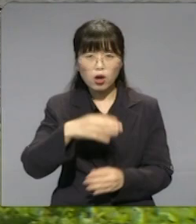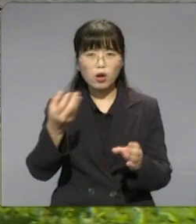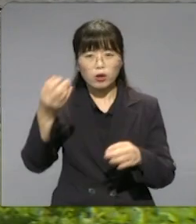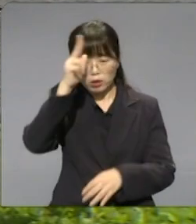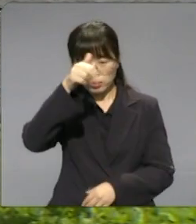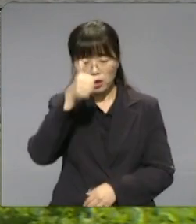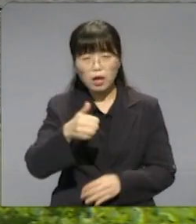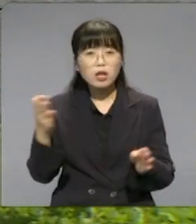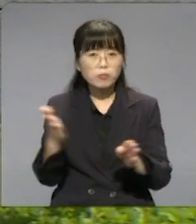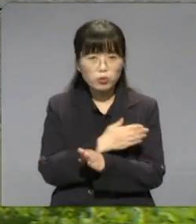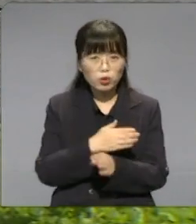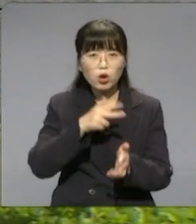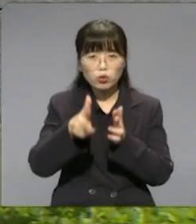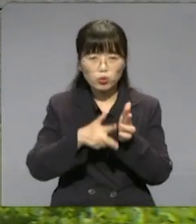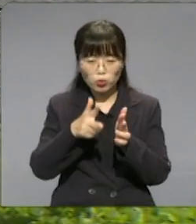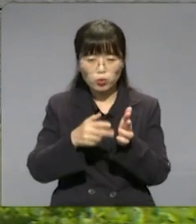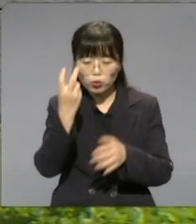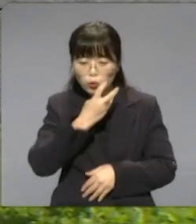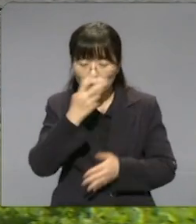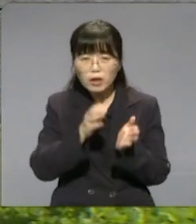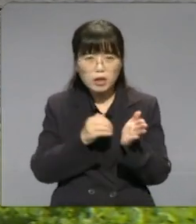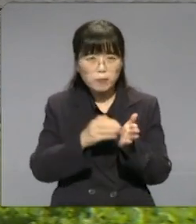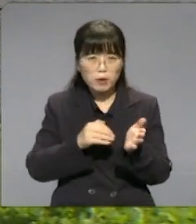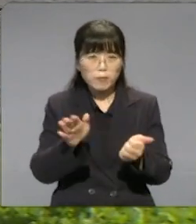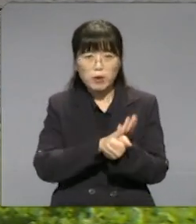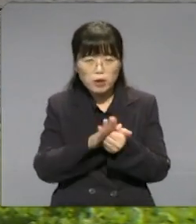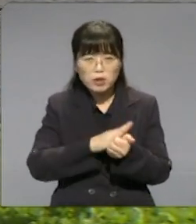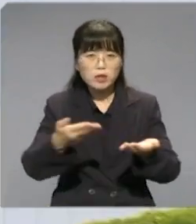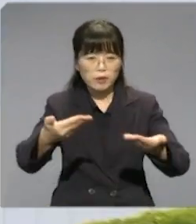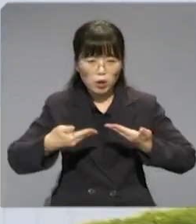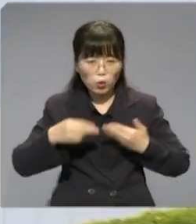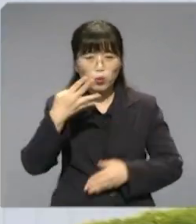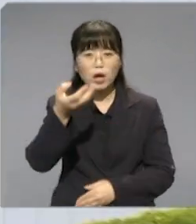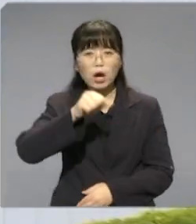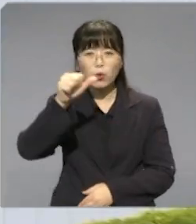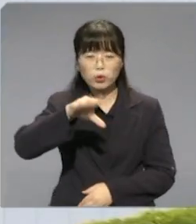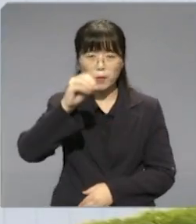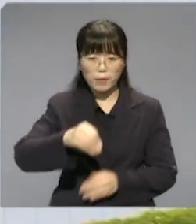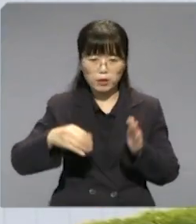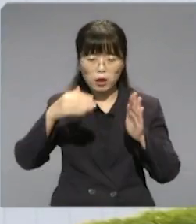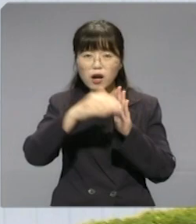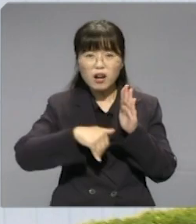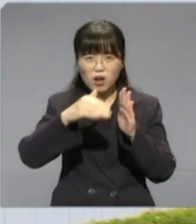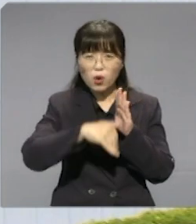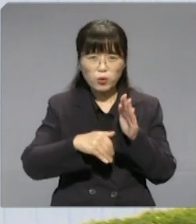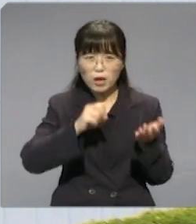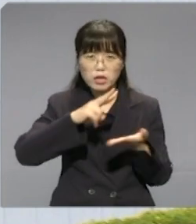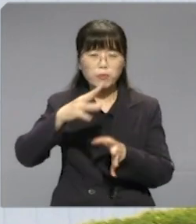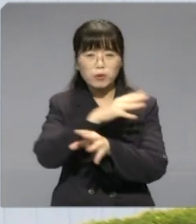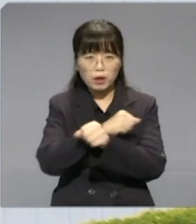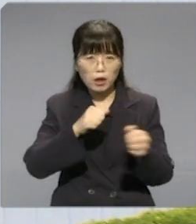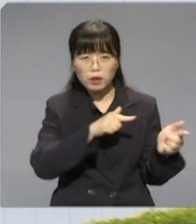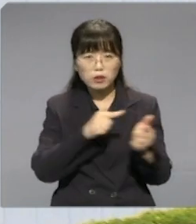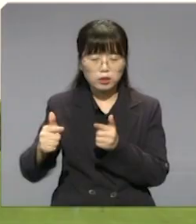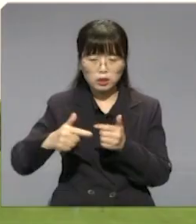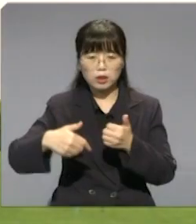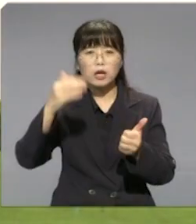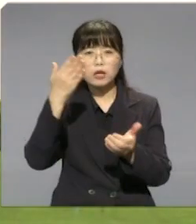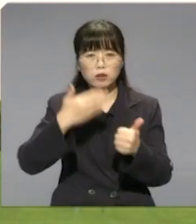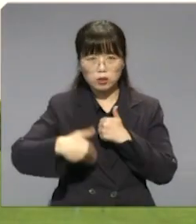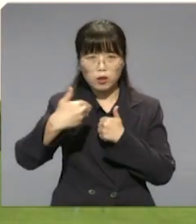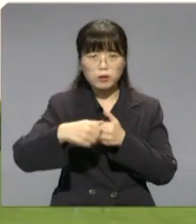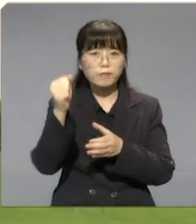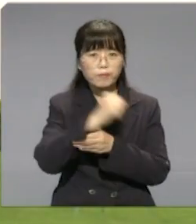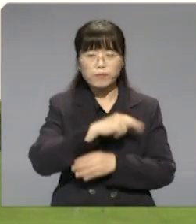경찰관들로부터 수사기밀 등 편의를 제공받고 4억 5천만원 상당의 관급공사 납품 계약 체결 등 청탁을